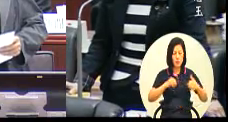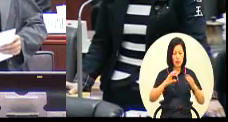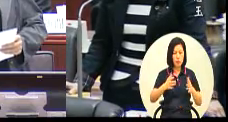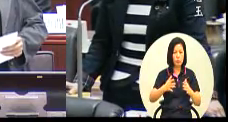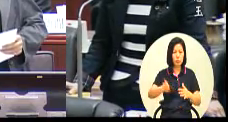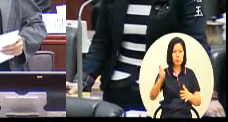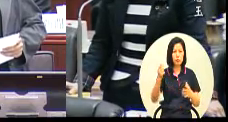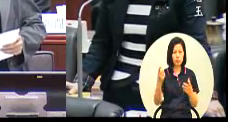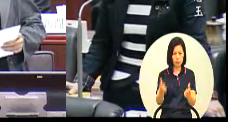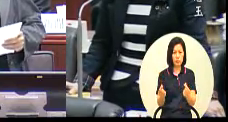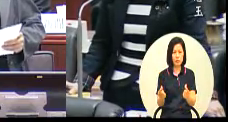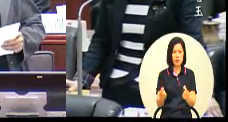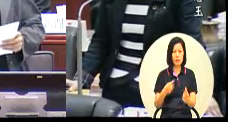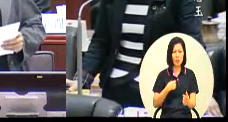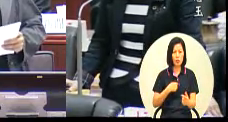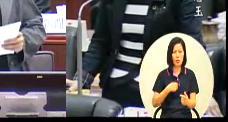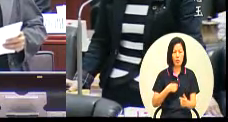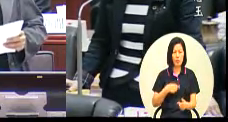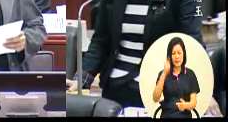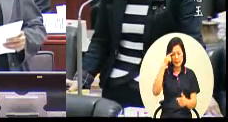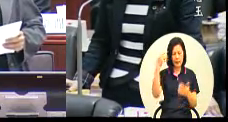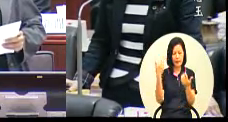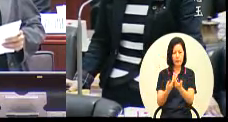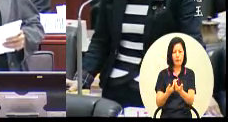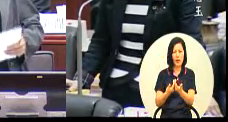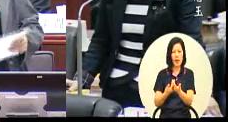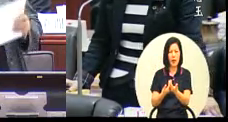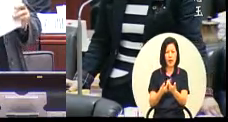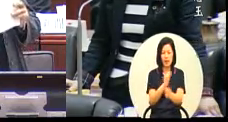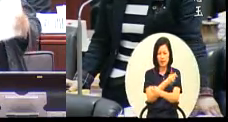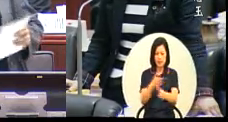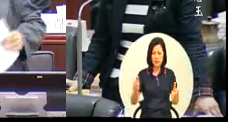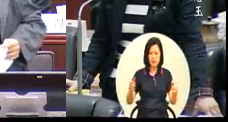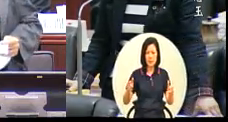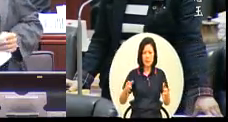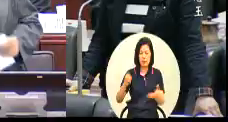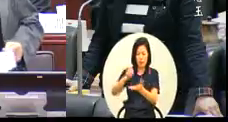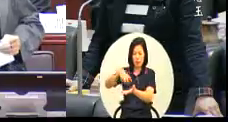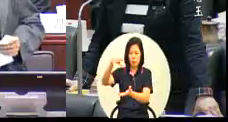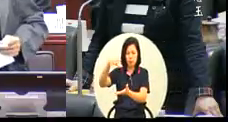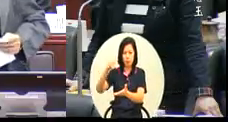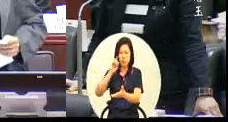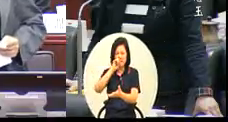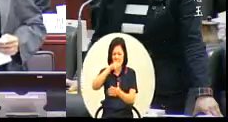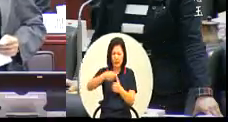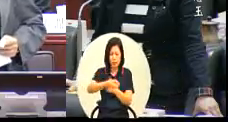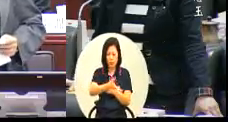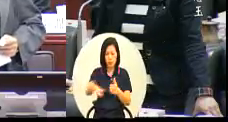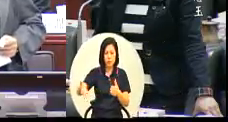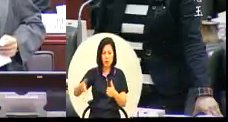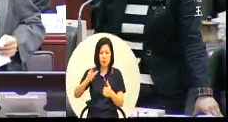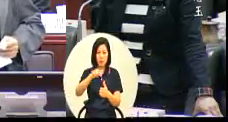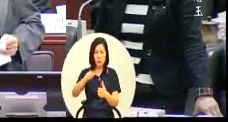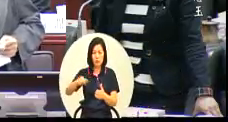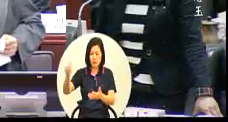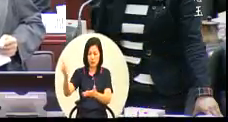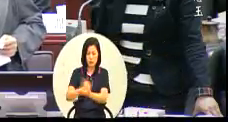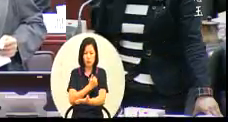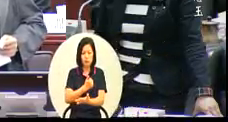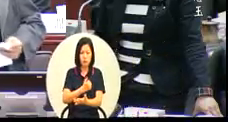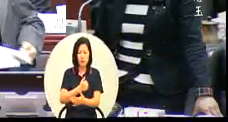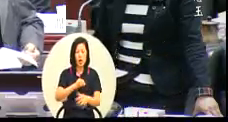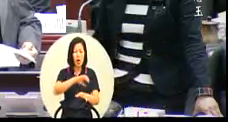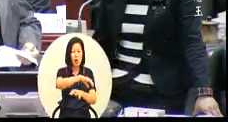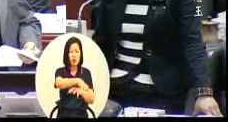样，我们反对有任何辐射污染的食品，不管它来自任何国